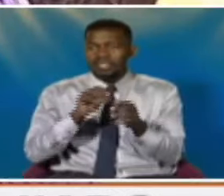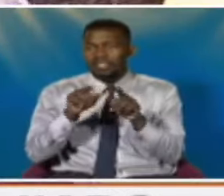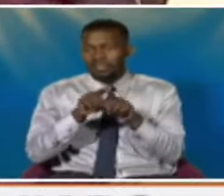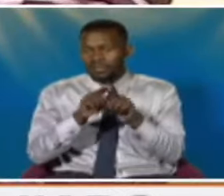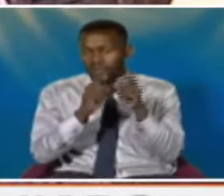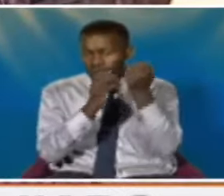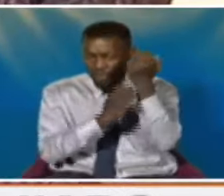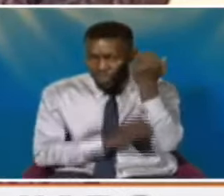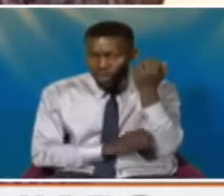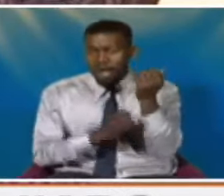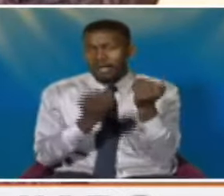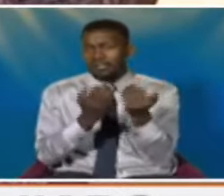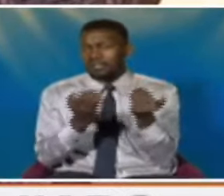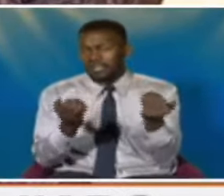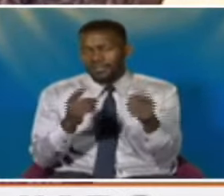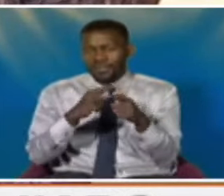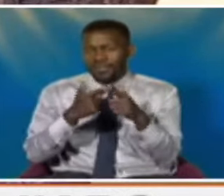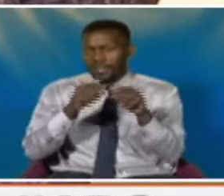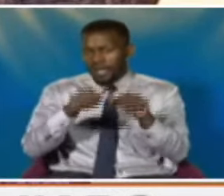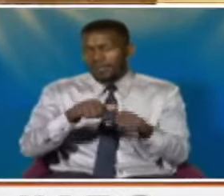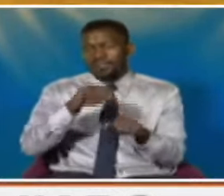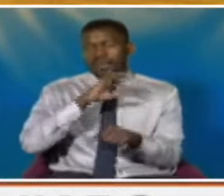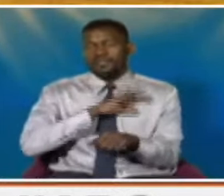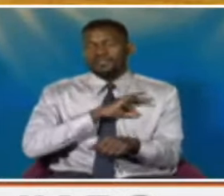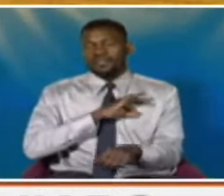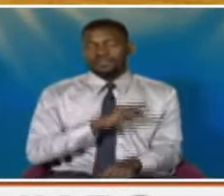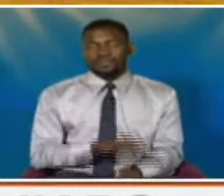children so that they can benefit from this program.